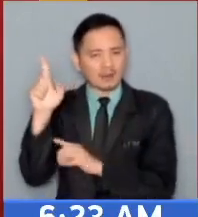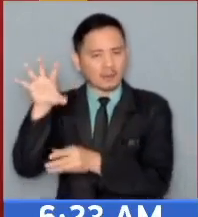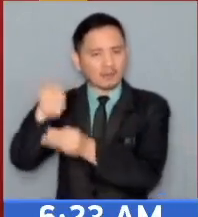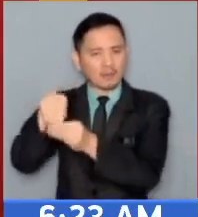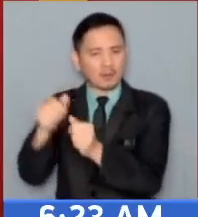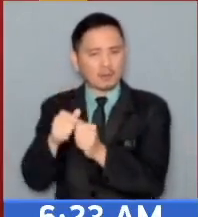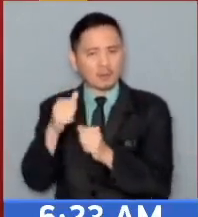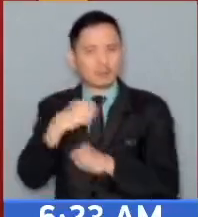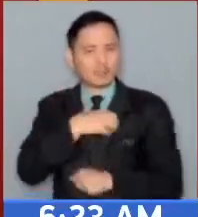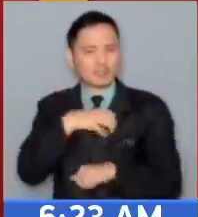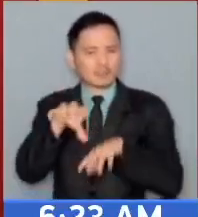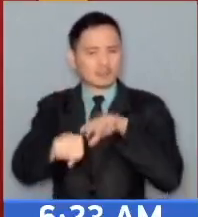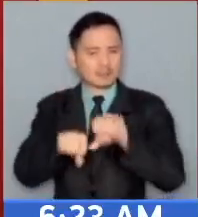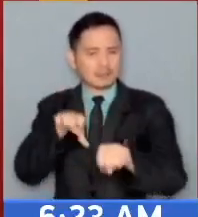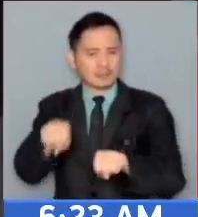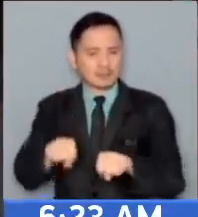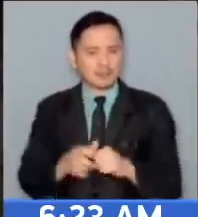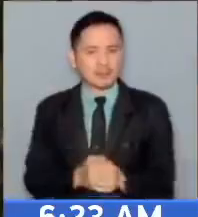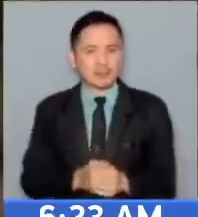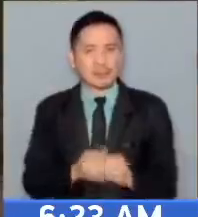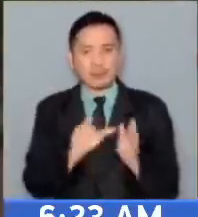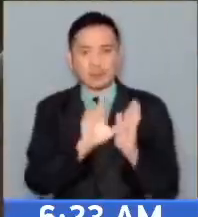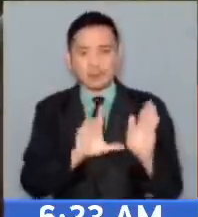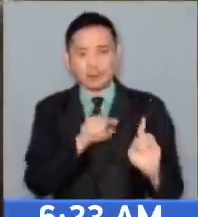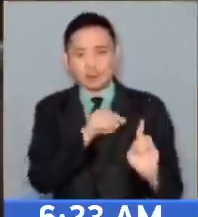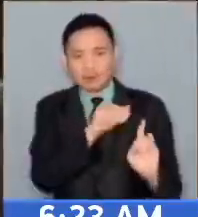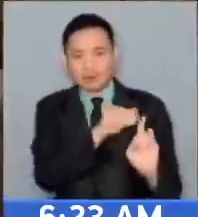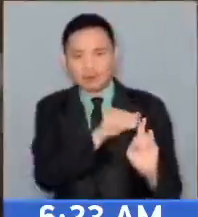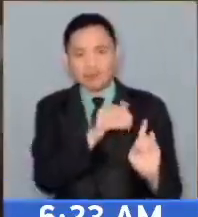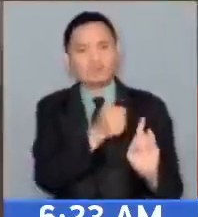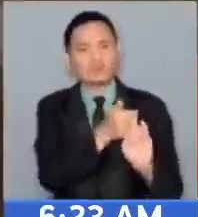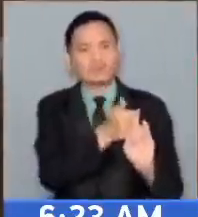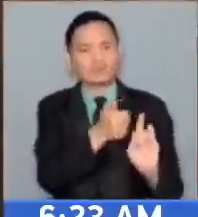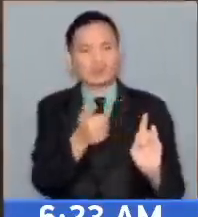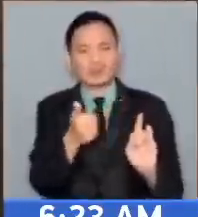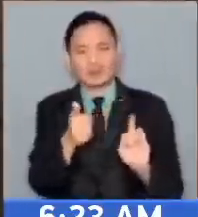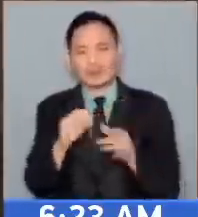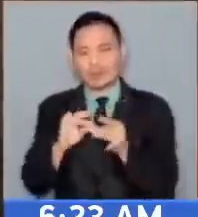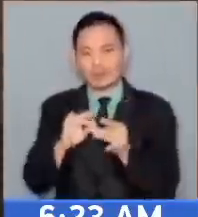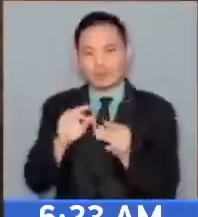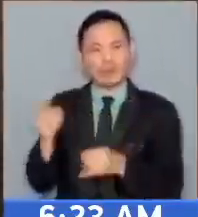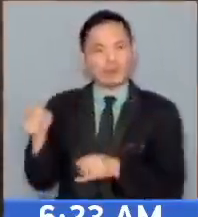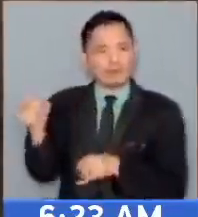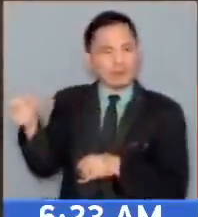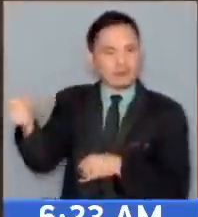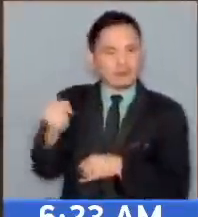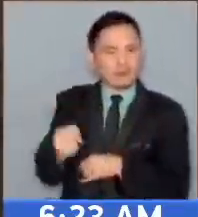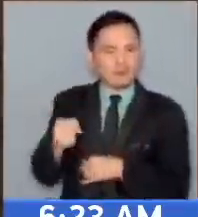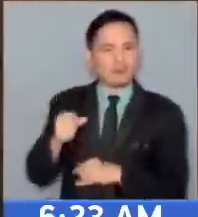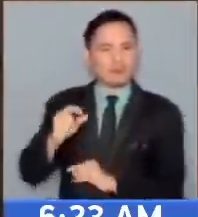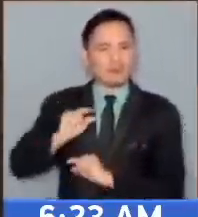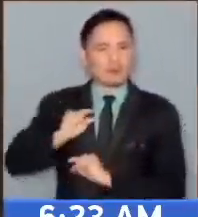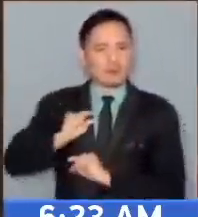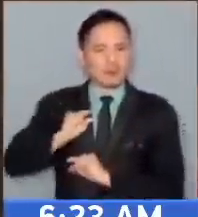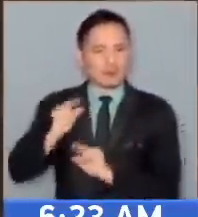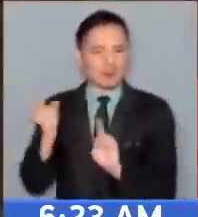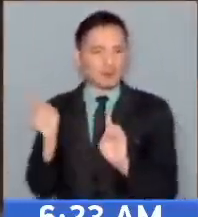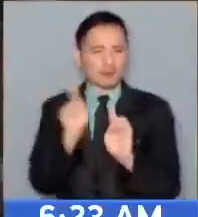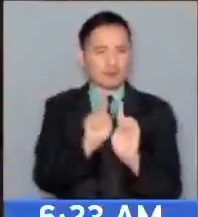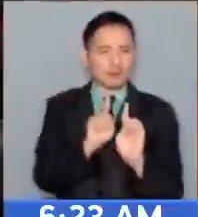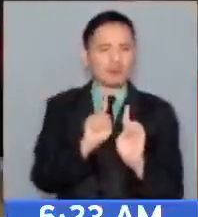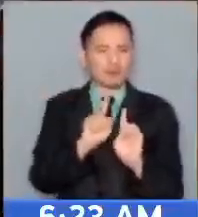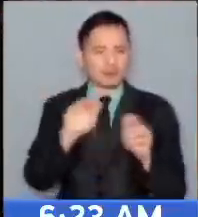testimonya ni Marcelo Adorco na noo'y nagpakilalang bodyguard ni Espinosa. Ayon kay Adorco, tinakot lang daw siya para sabihin kay